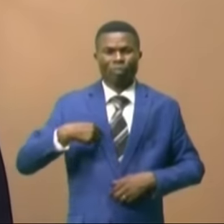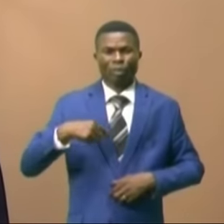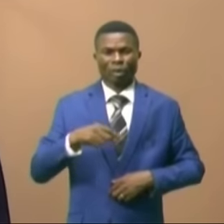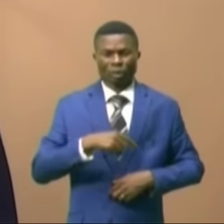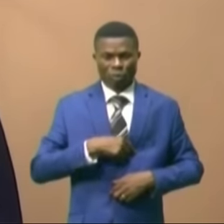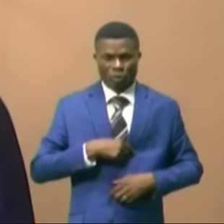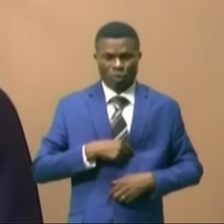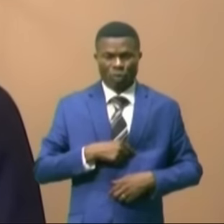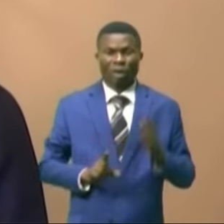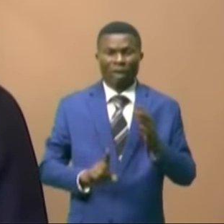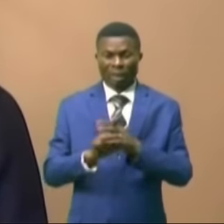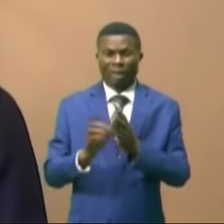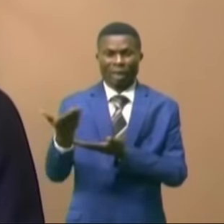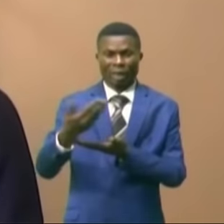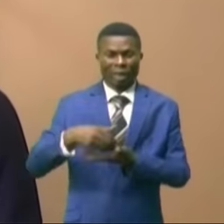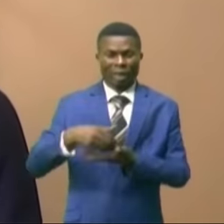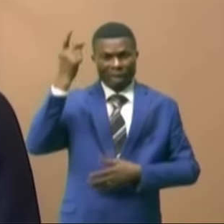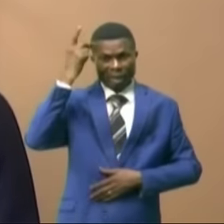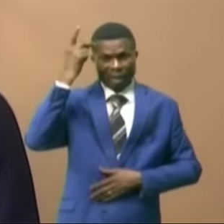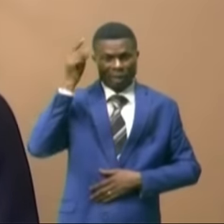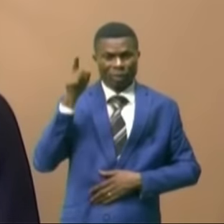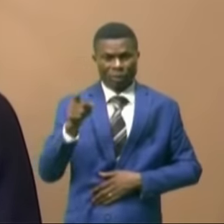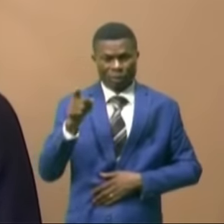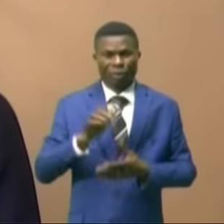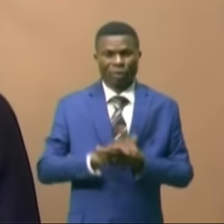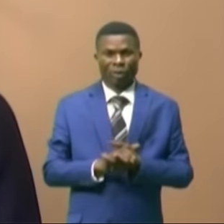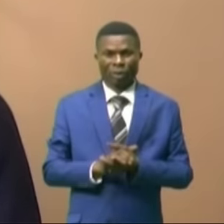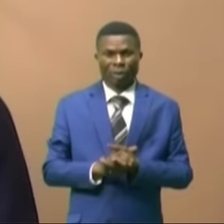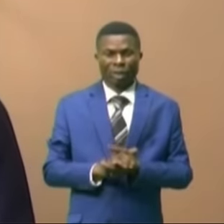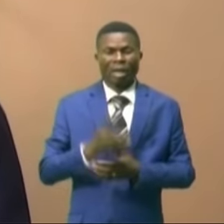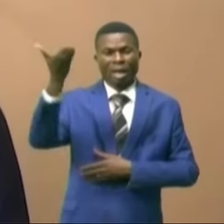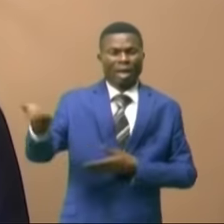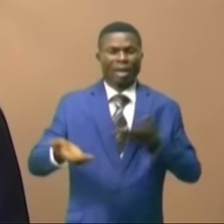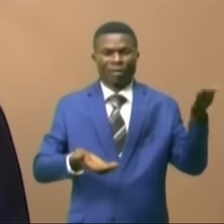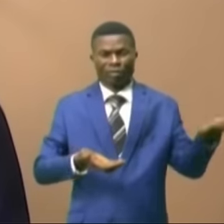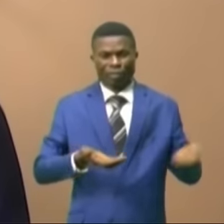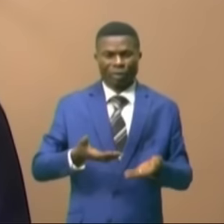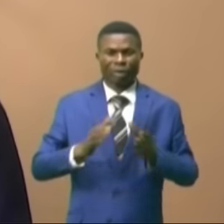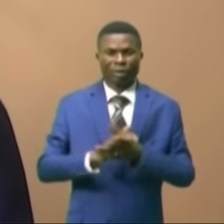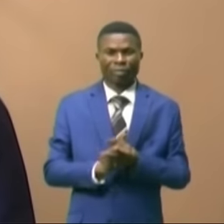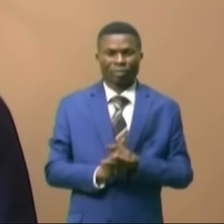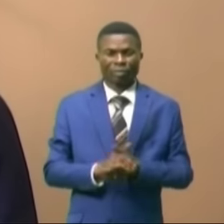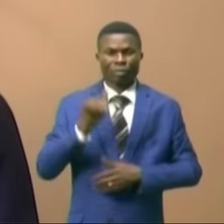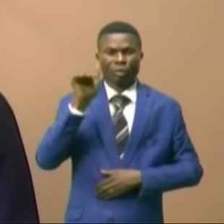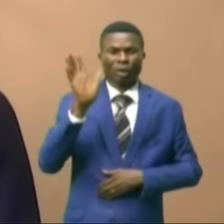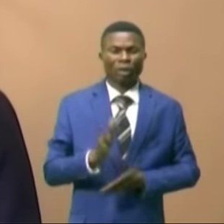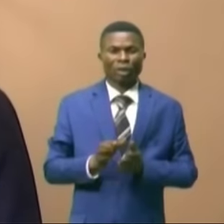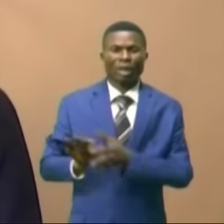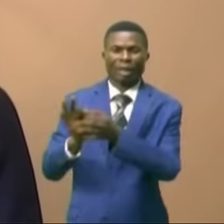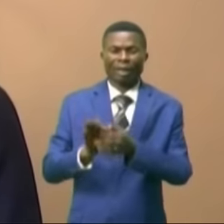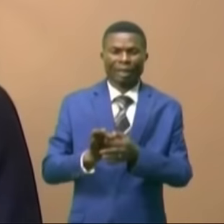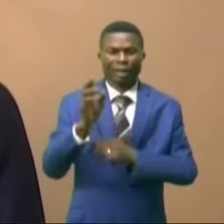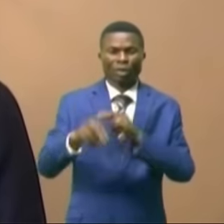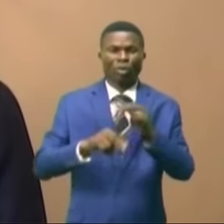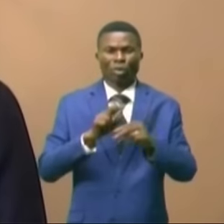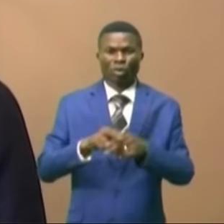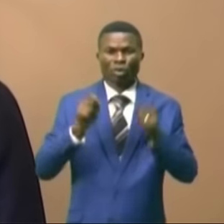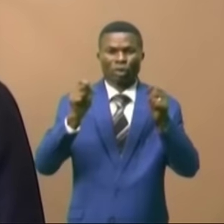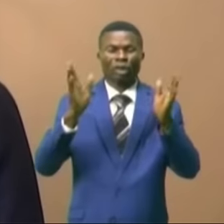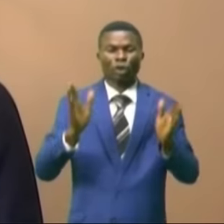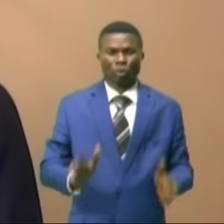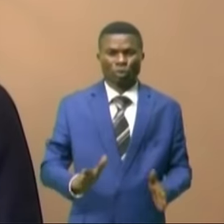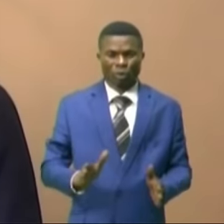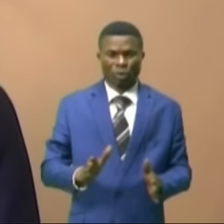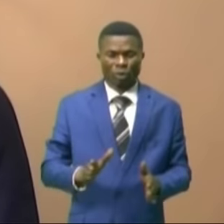notre retour à Kinshasa, inviter les directoires de l'Union nationale de la presse du Congo pour qu'enfin